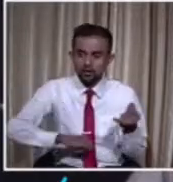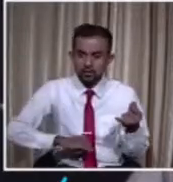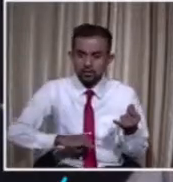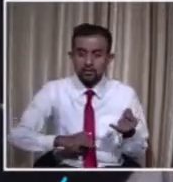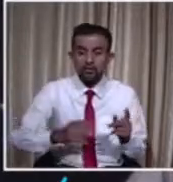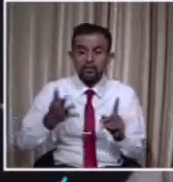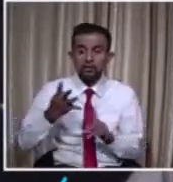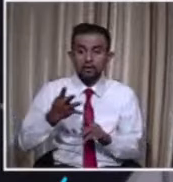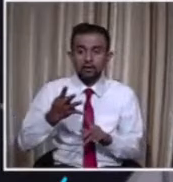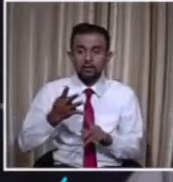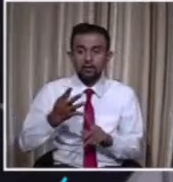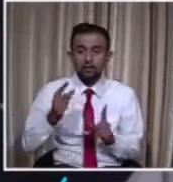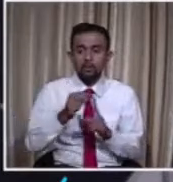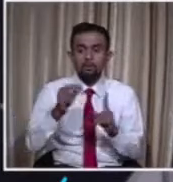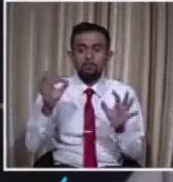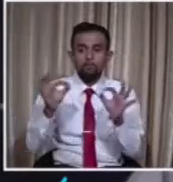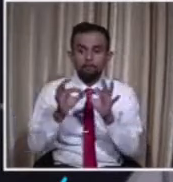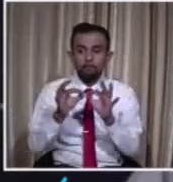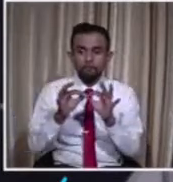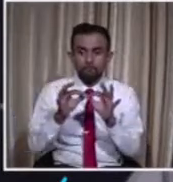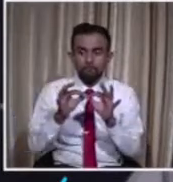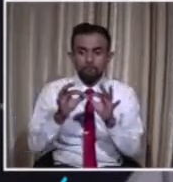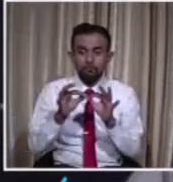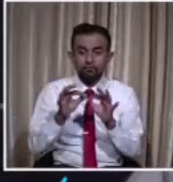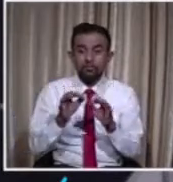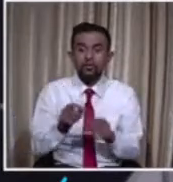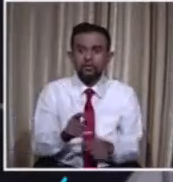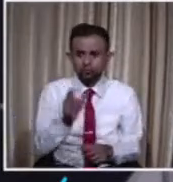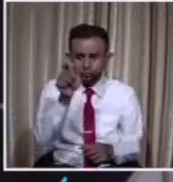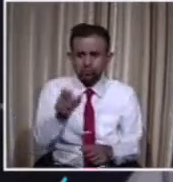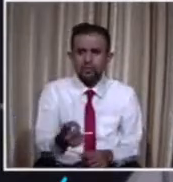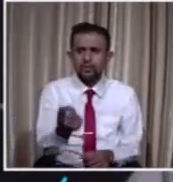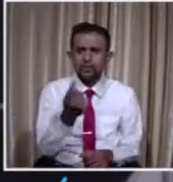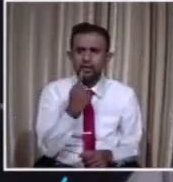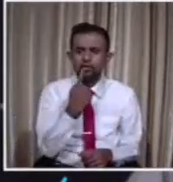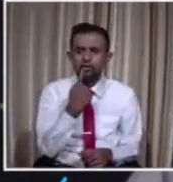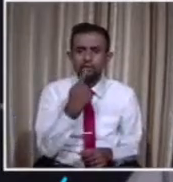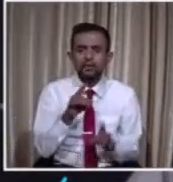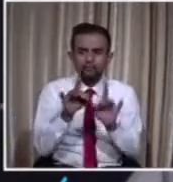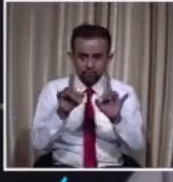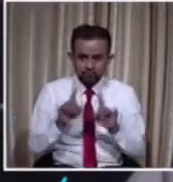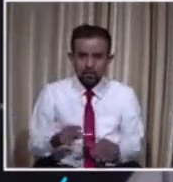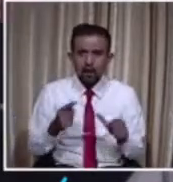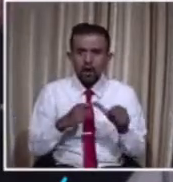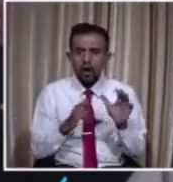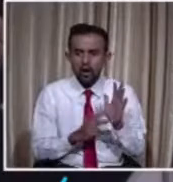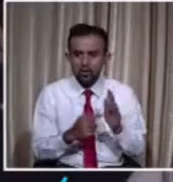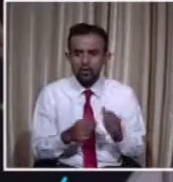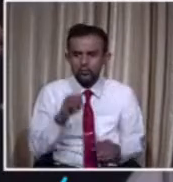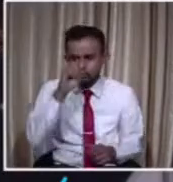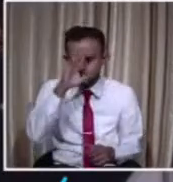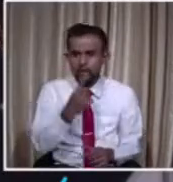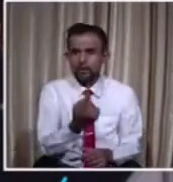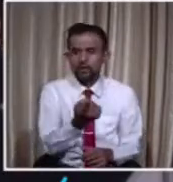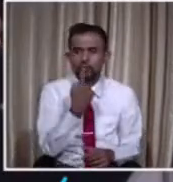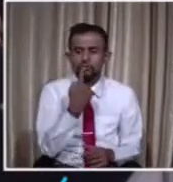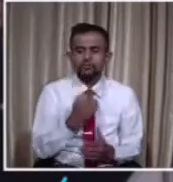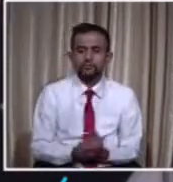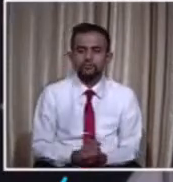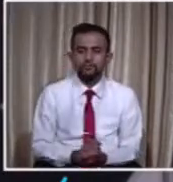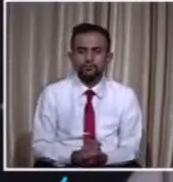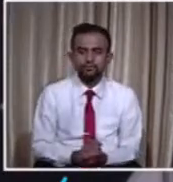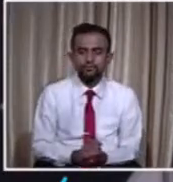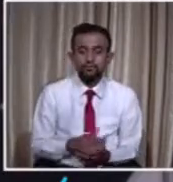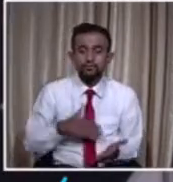අනිත් එක්කෙනා පීපී ජයසුන්දර මහත්මයා. මේ එතුමා කිව්වේ දැන් ඒකම තමයි අනුරයාපා මහත්මයා අද උදේ කිව්වේ.